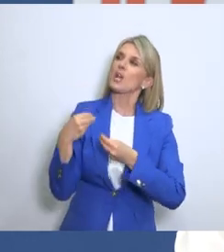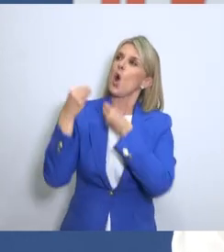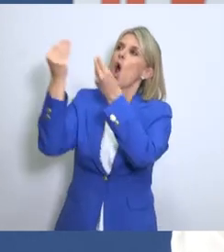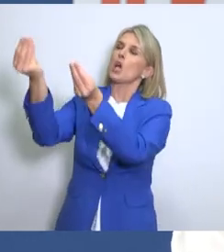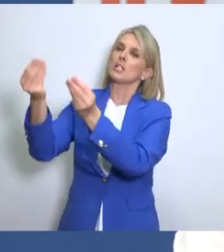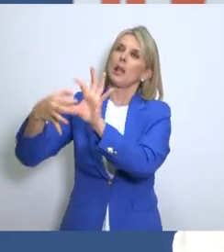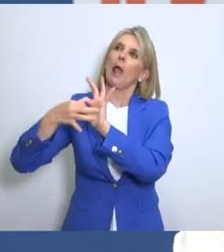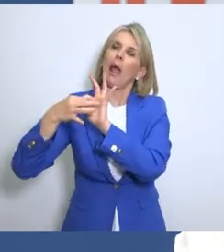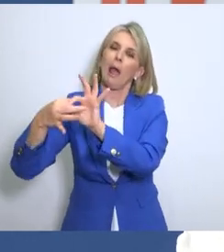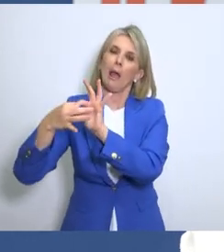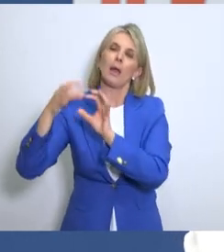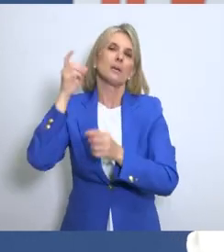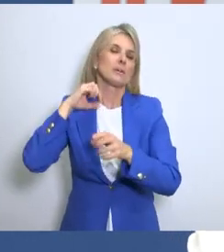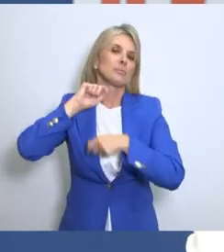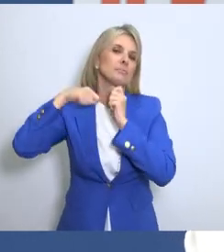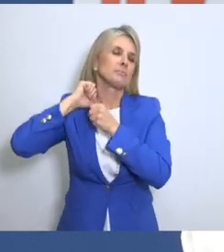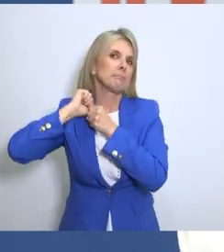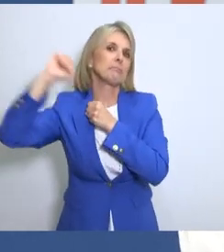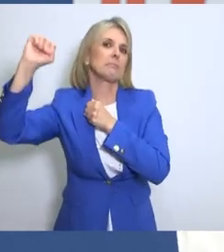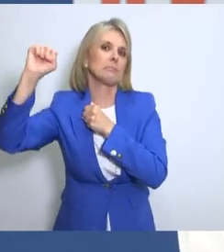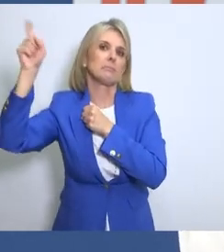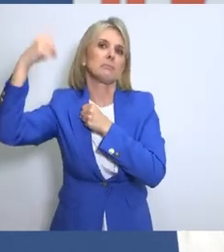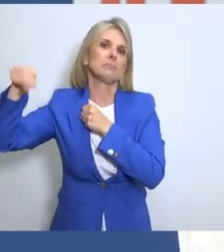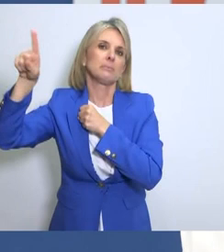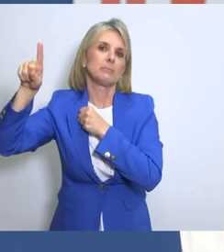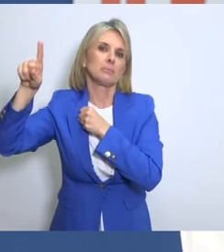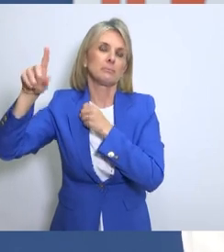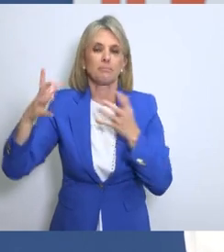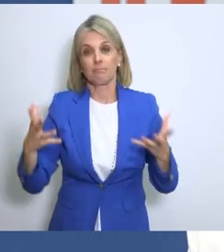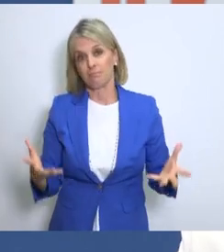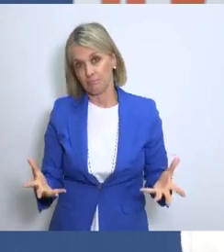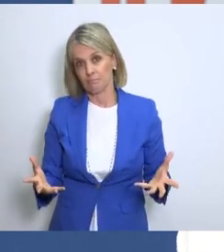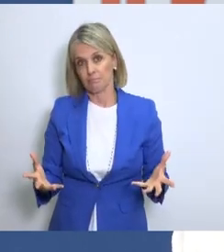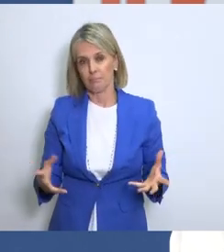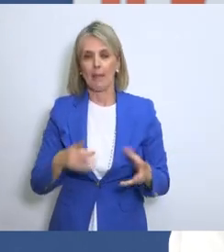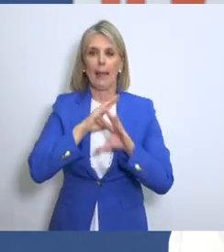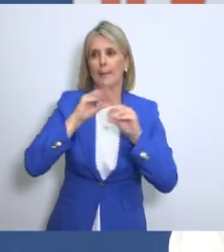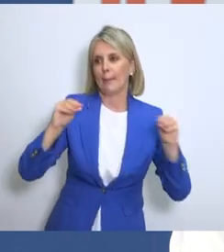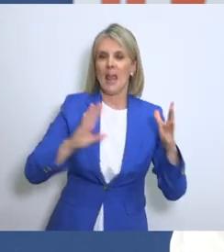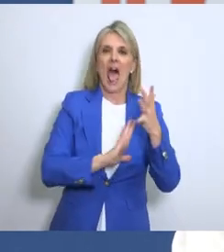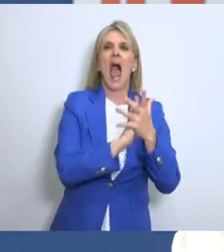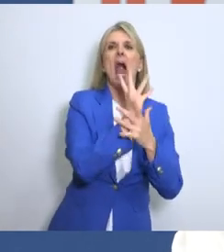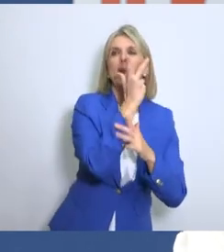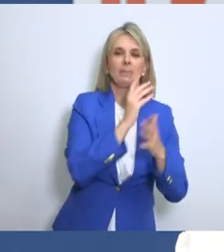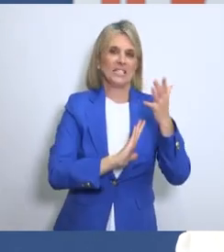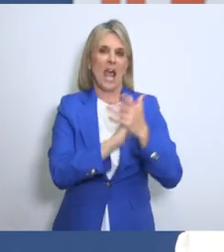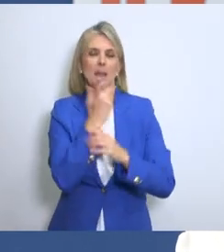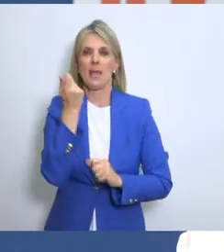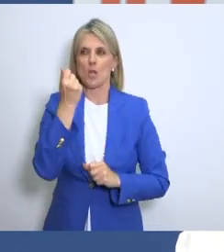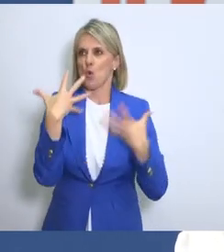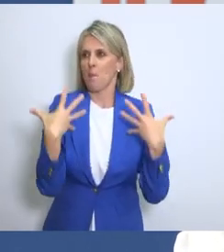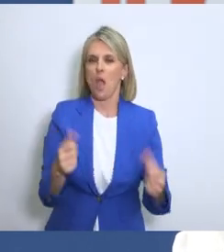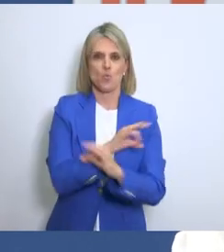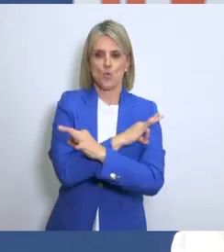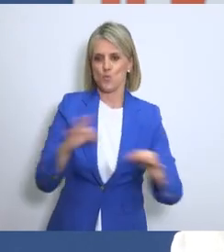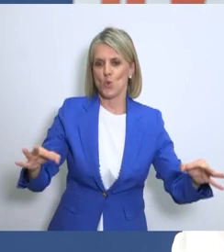πιο σφιχτά στο λαιμό μας. Φλιαρούν και οι δύο περί ανάπτυξης και ταυτόχρονα κρύβουν ότι μέσα σε αυτήν